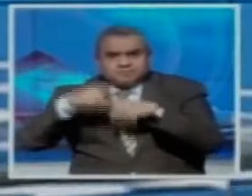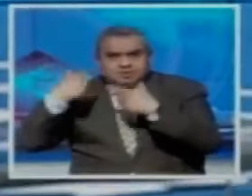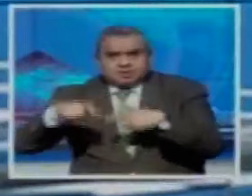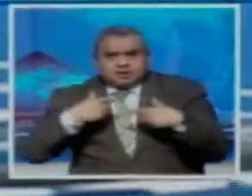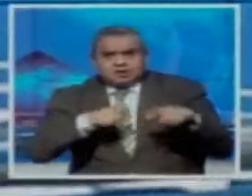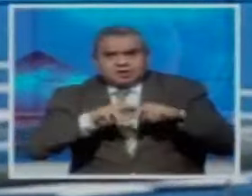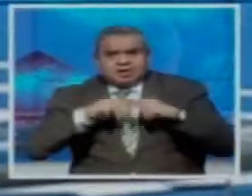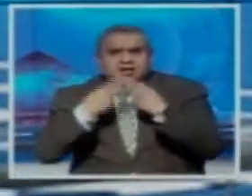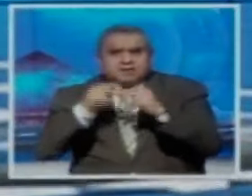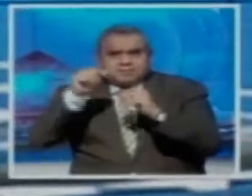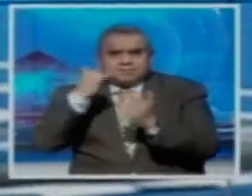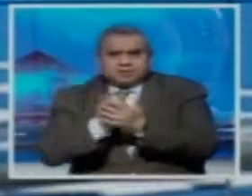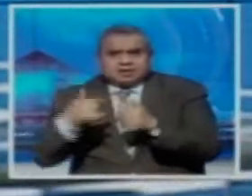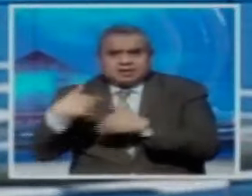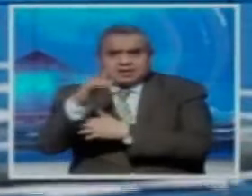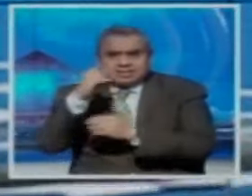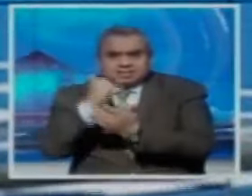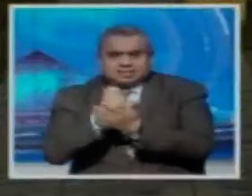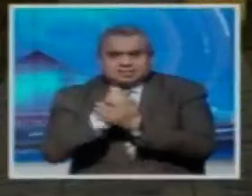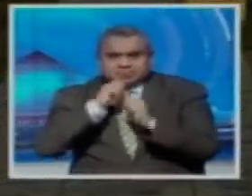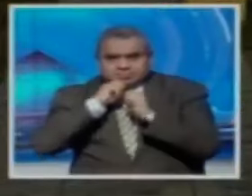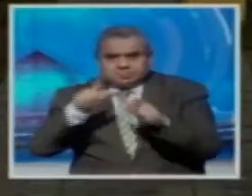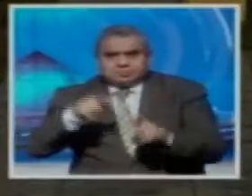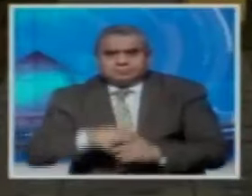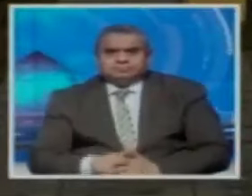شتى أنحاء المدينة الجديدة؟